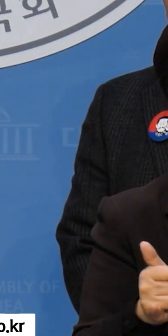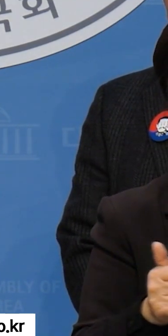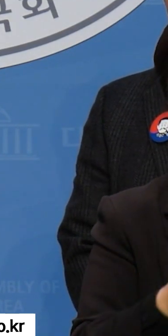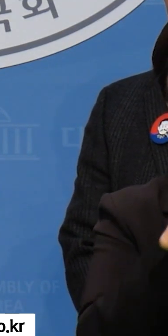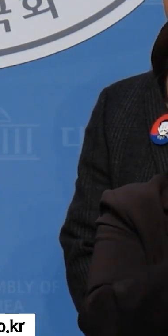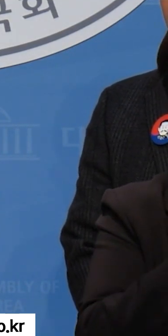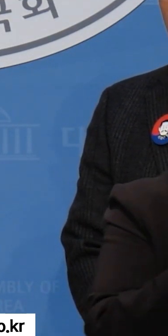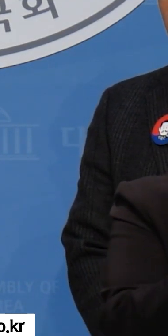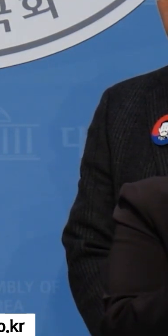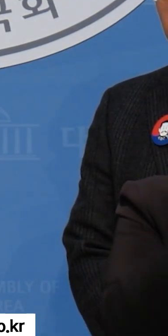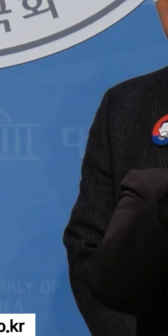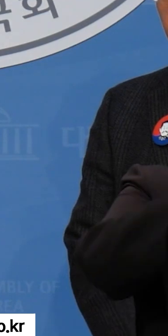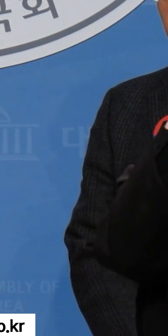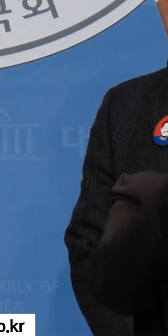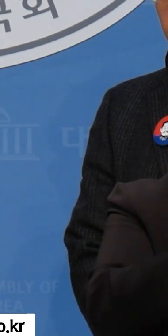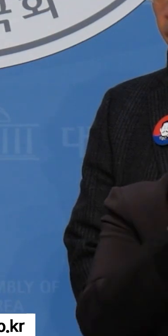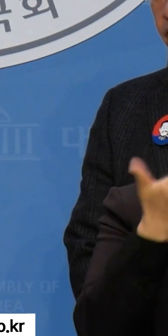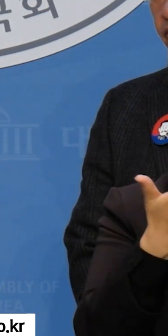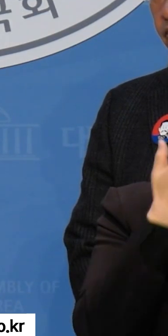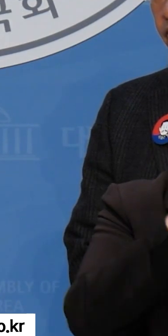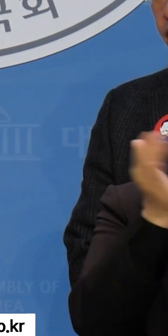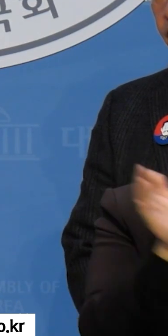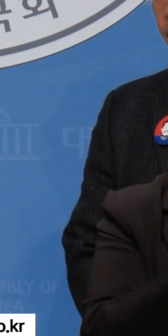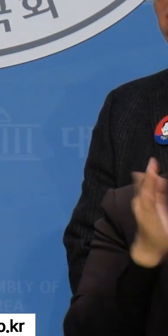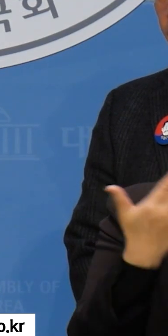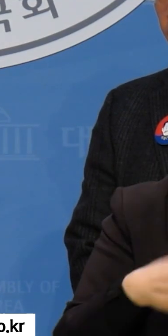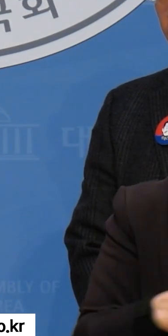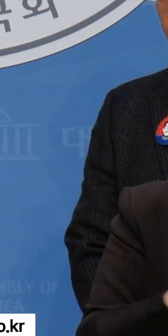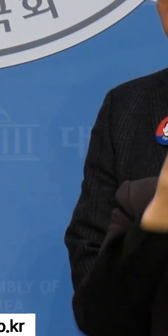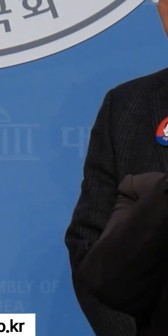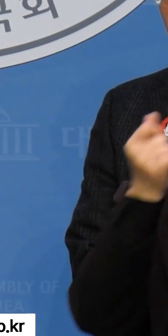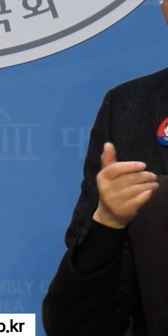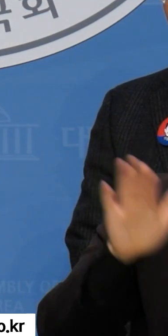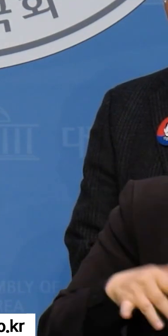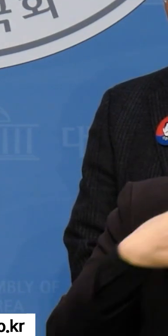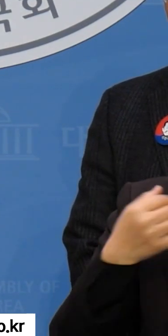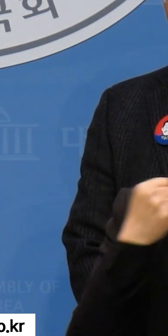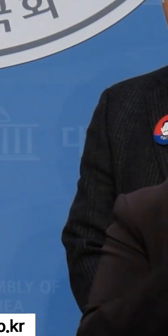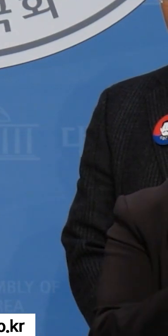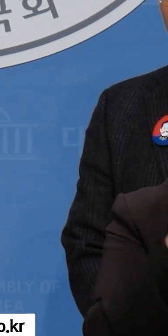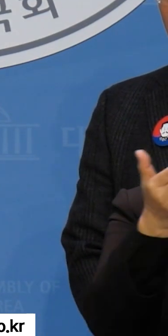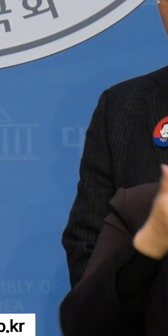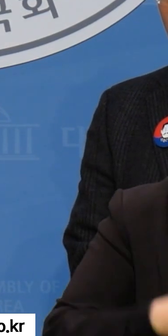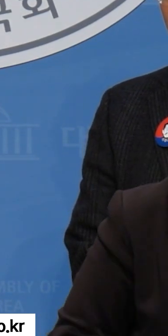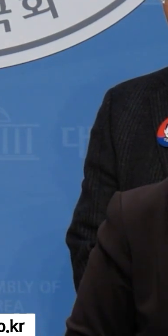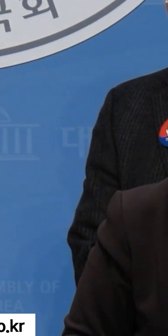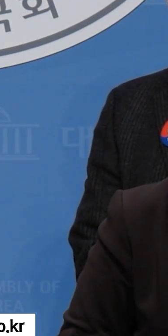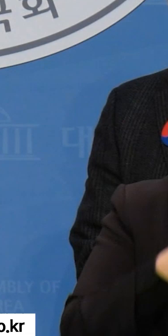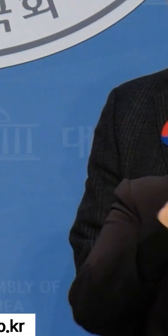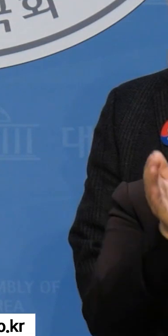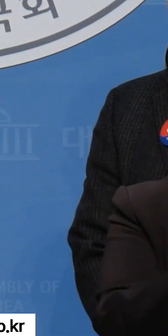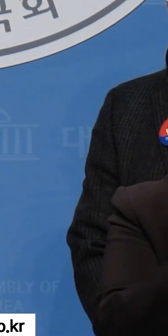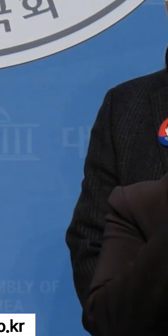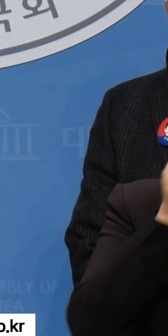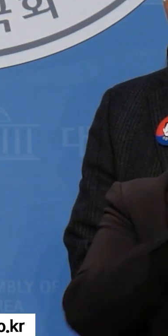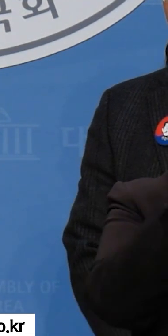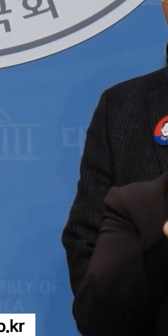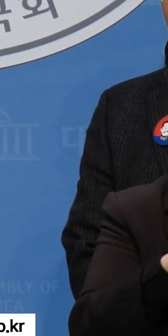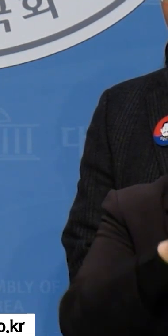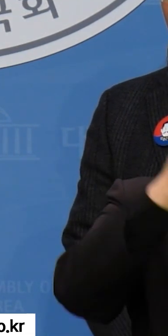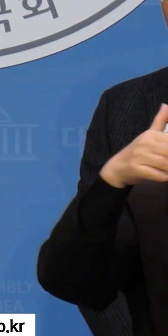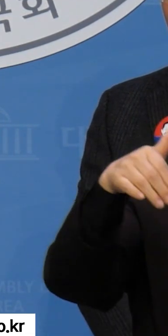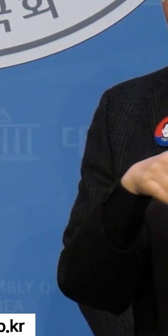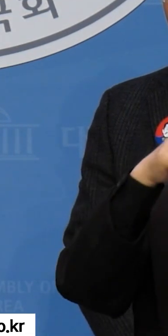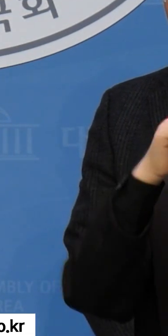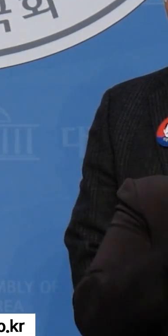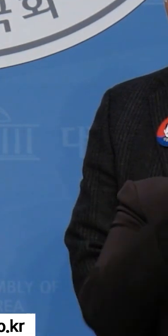합리적인 선택지가 되는 더불어민주당이 되는데 부족하지만 제 힘을 보태겠습니다. 더불어민주당 서울시당